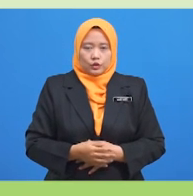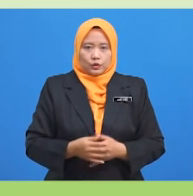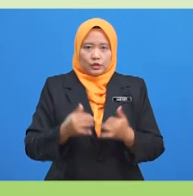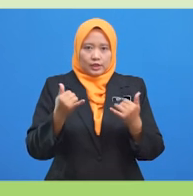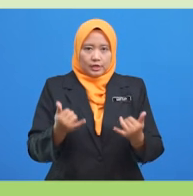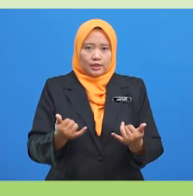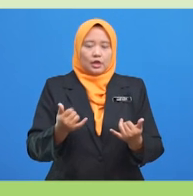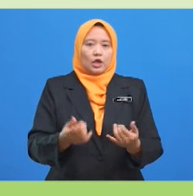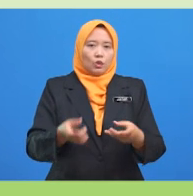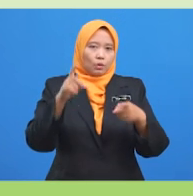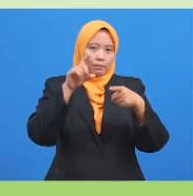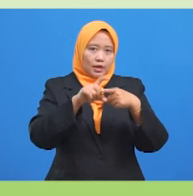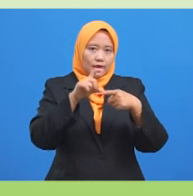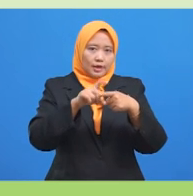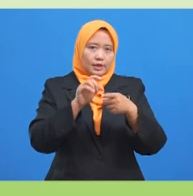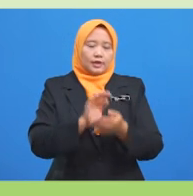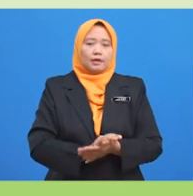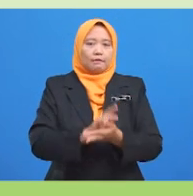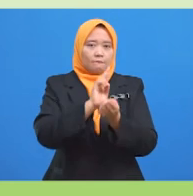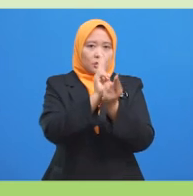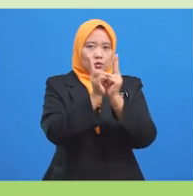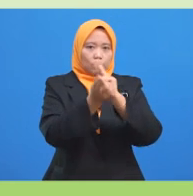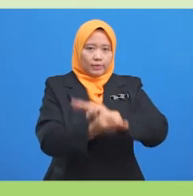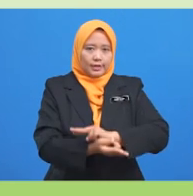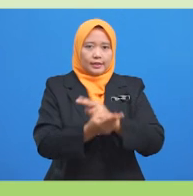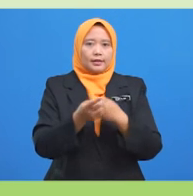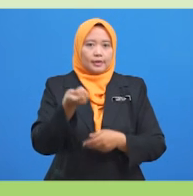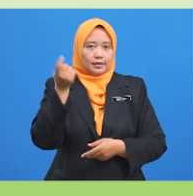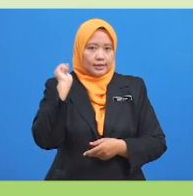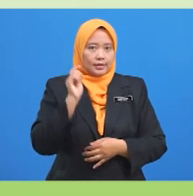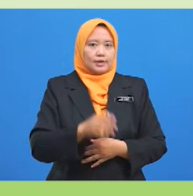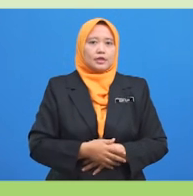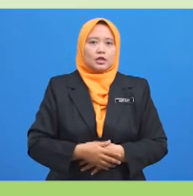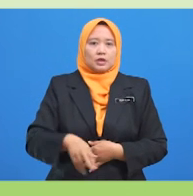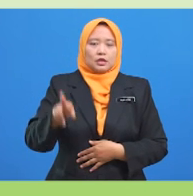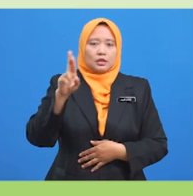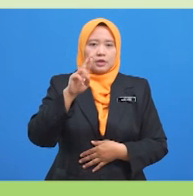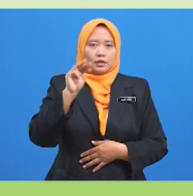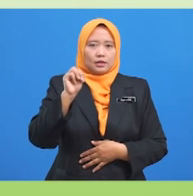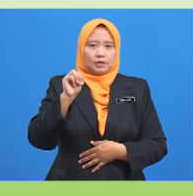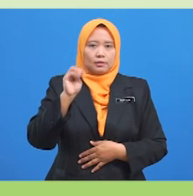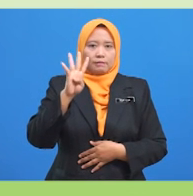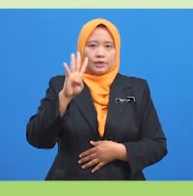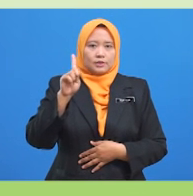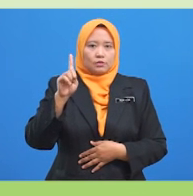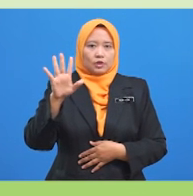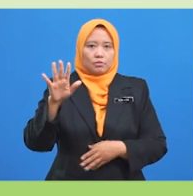RM345 dibahagikan dengan perubahan jumlah keluaran 7 unit tolak 6